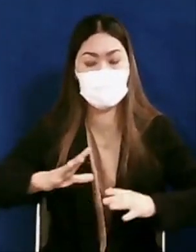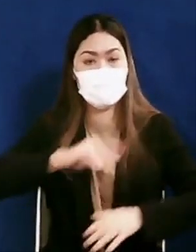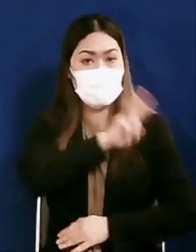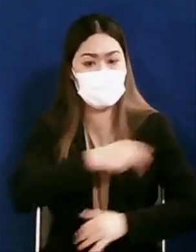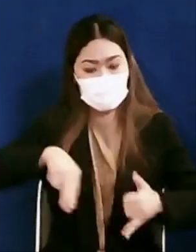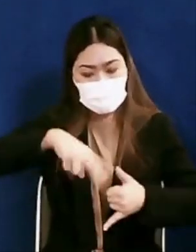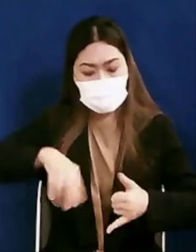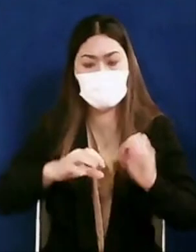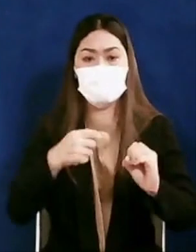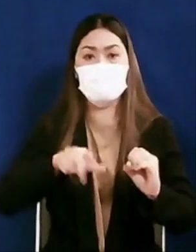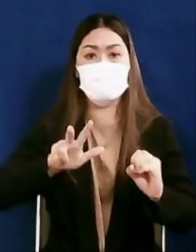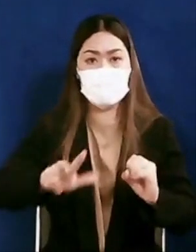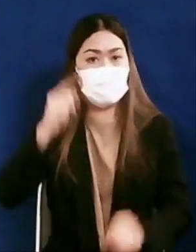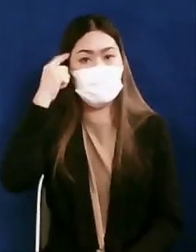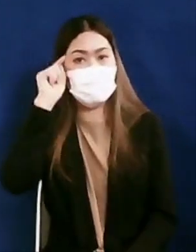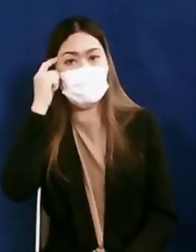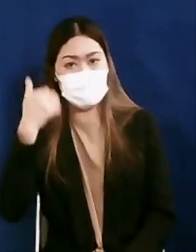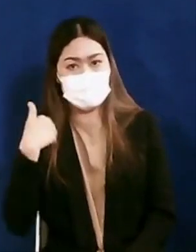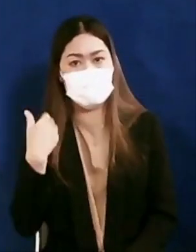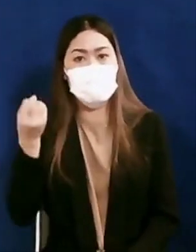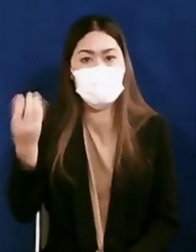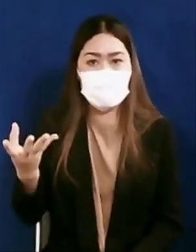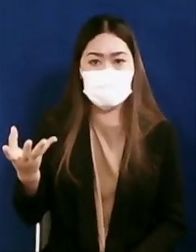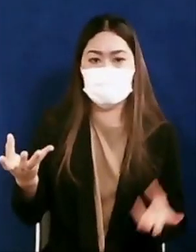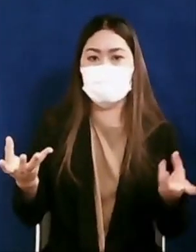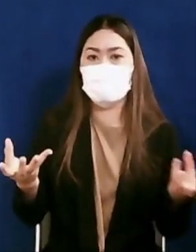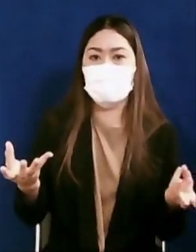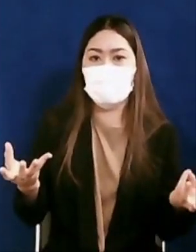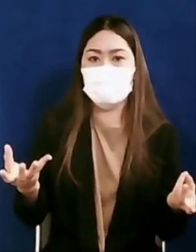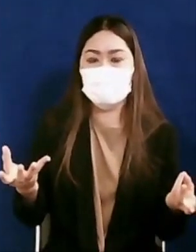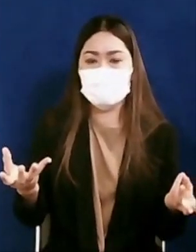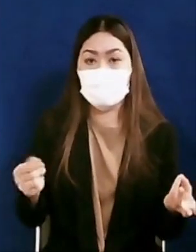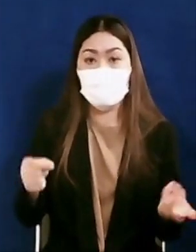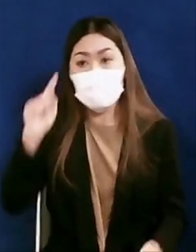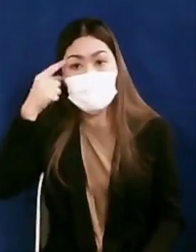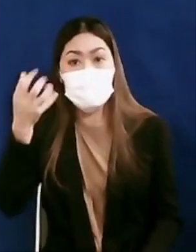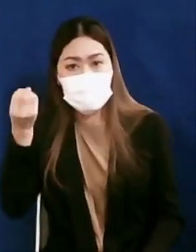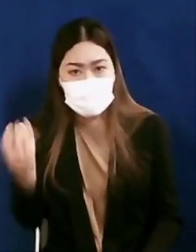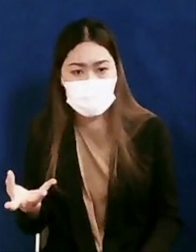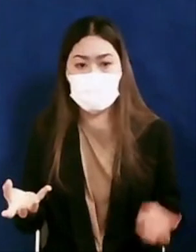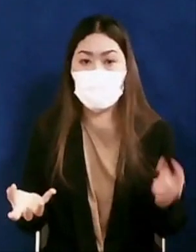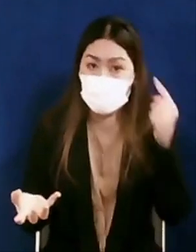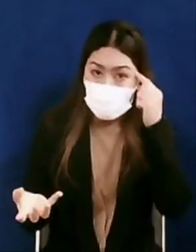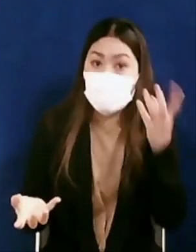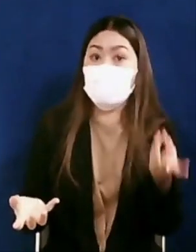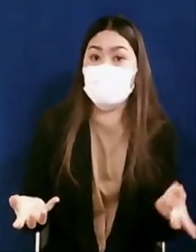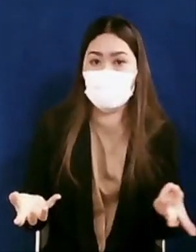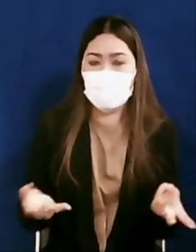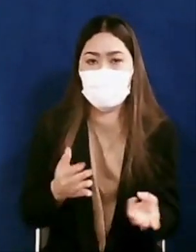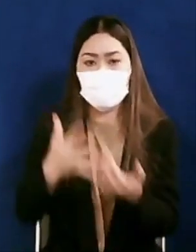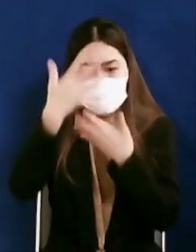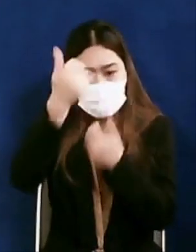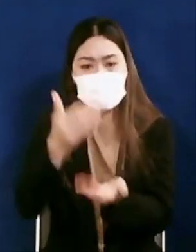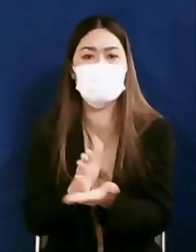นะครับนั่นหมายความว่าคนที่ไม่รู้ตัวมีเยอะกว่าคนที่ถูกวินิจฉัยนะครับที่น่าสนใจคือเขต